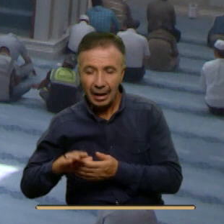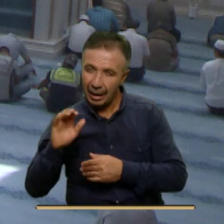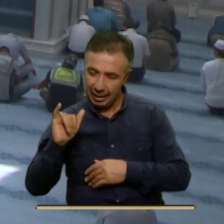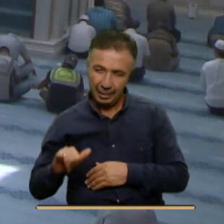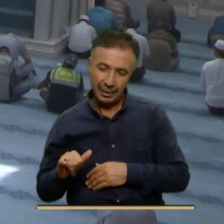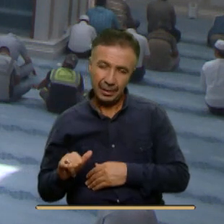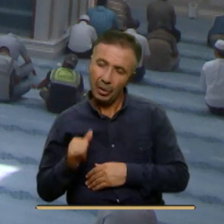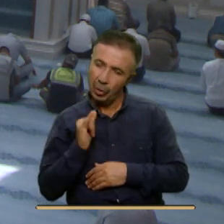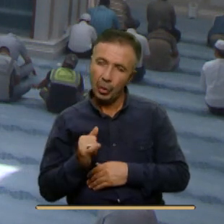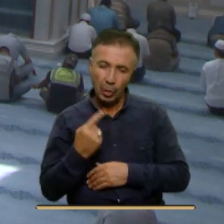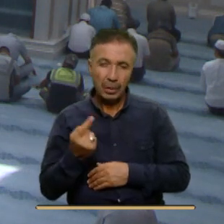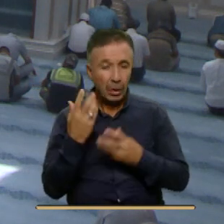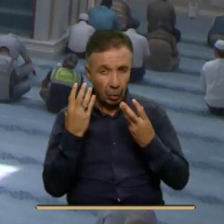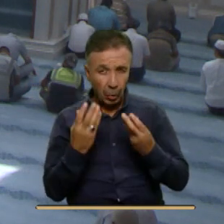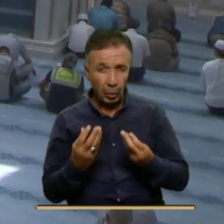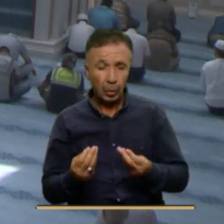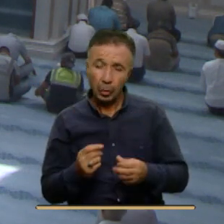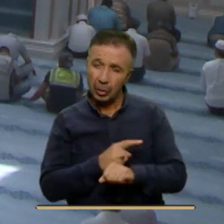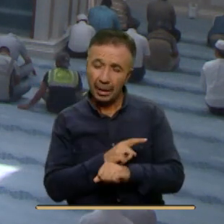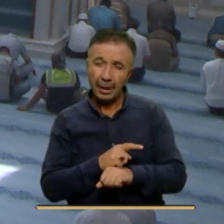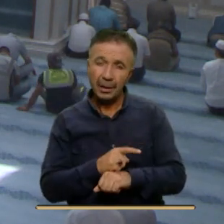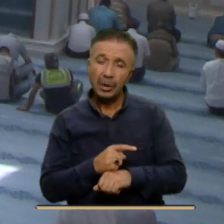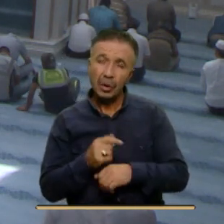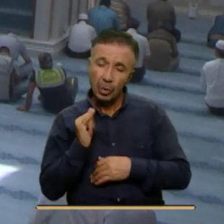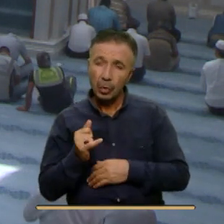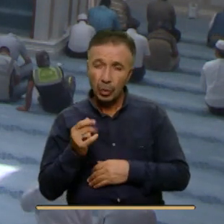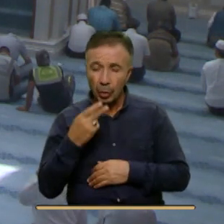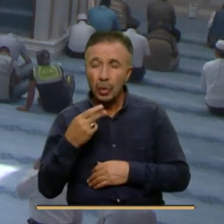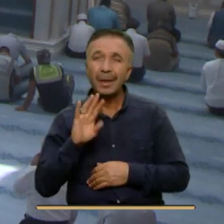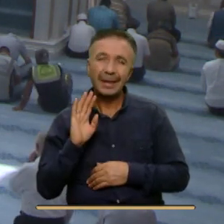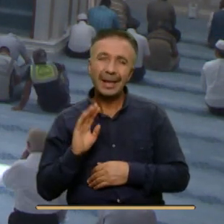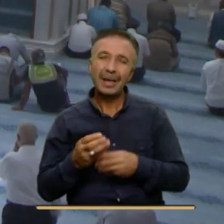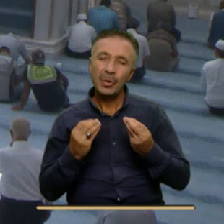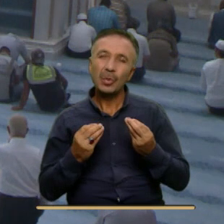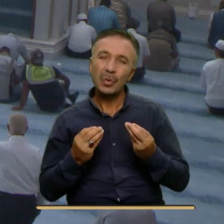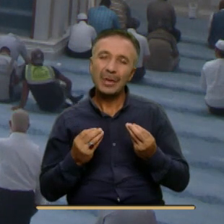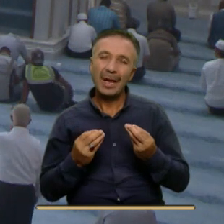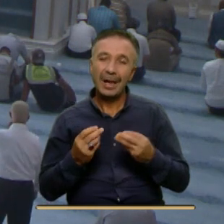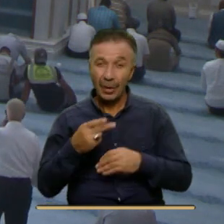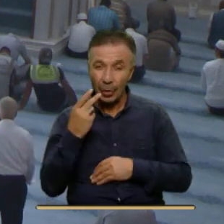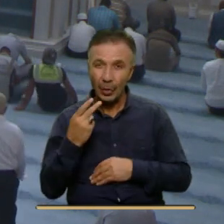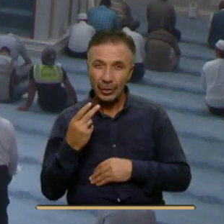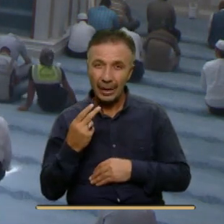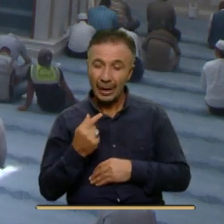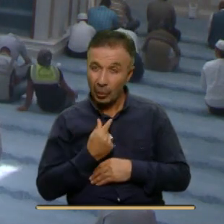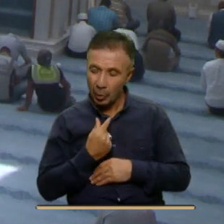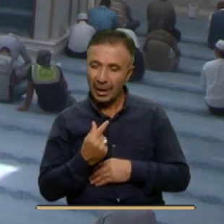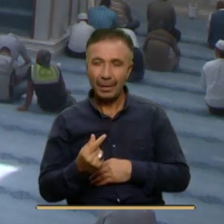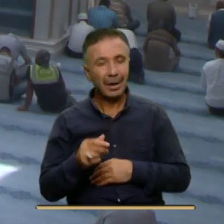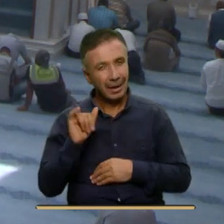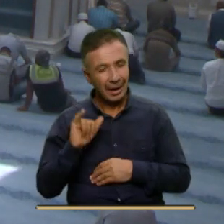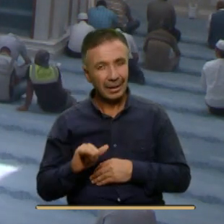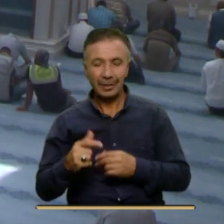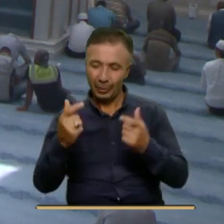Kötü bir durum olduğunda kötü sözlerle değil, güzel sözlerle uyarmak da birbirimize düşen haktır,